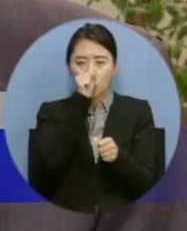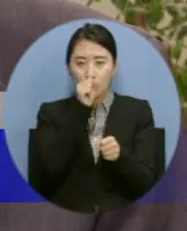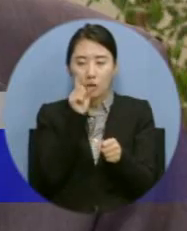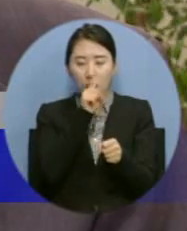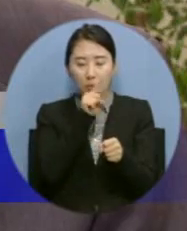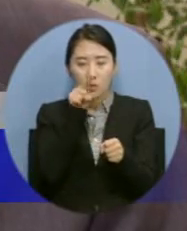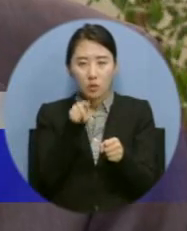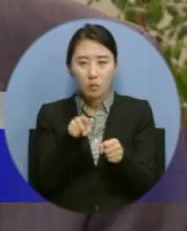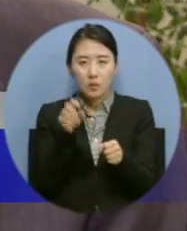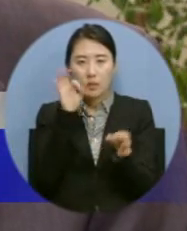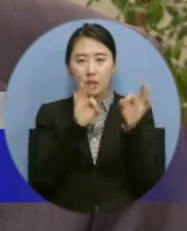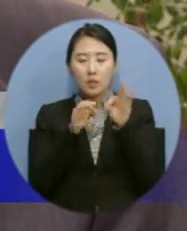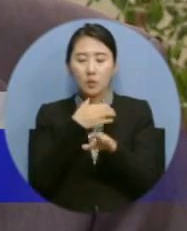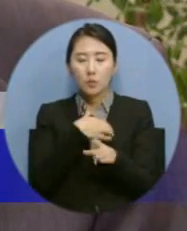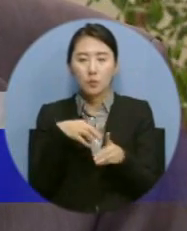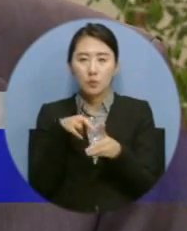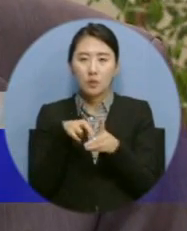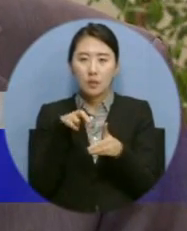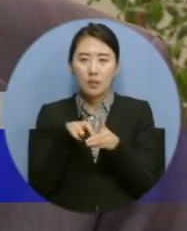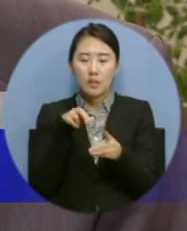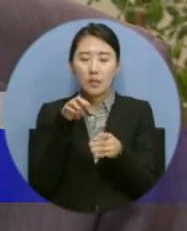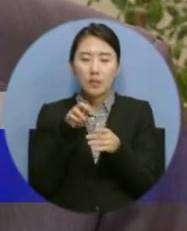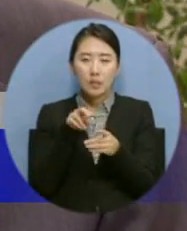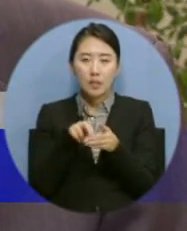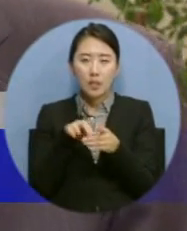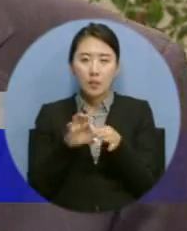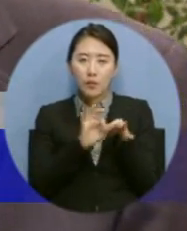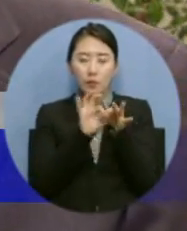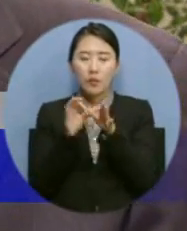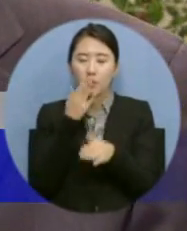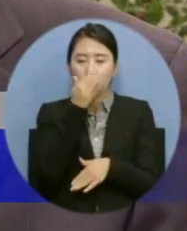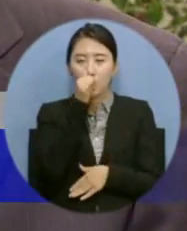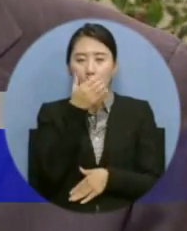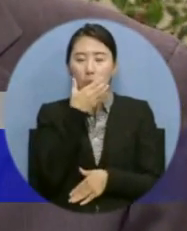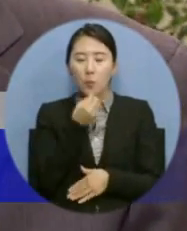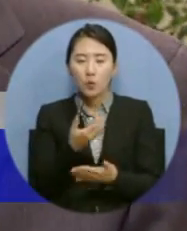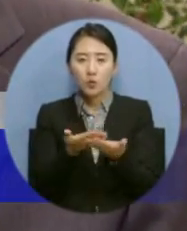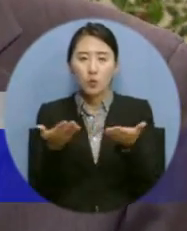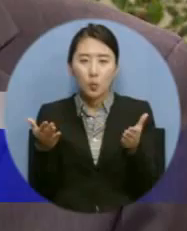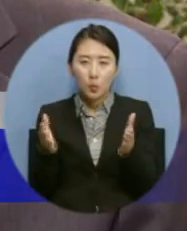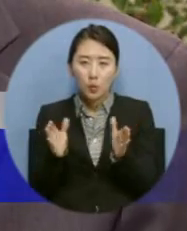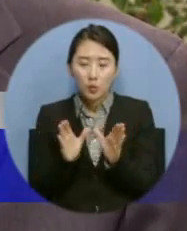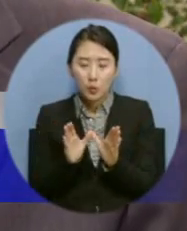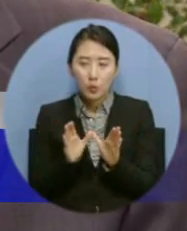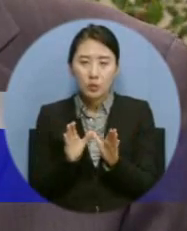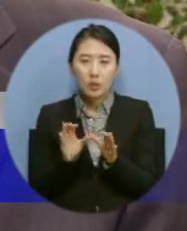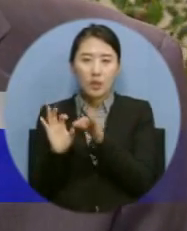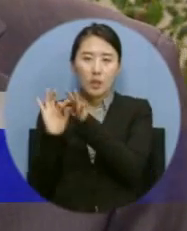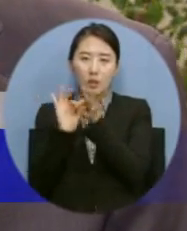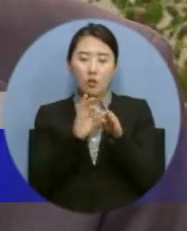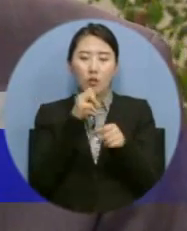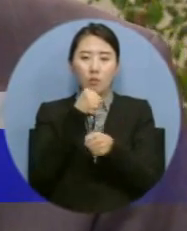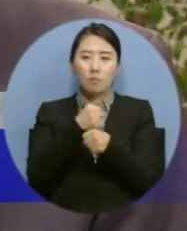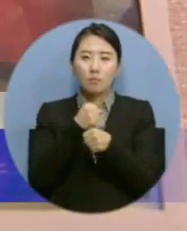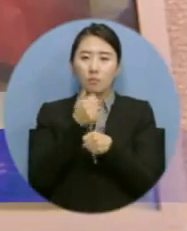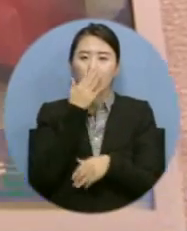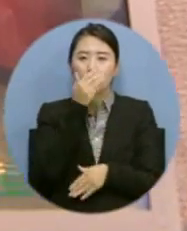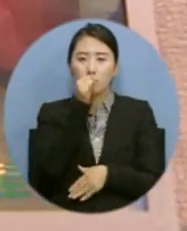찾아가는 동주민센터라고 하는 걸로 이어질 수 있도록 복지 공동체를 만들어 갈 수 있는 그